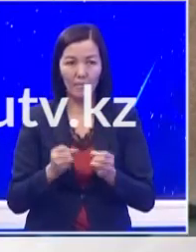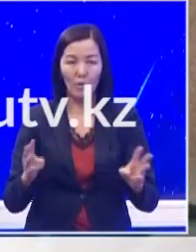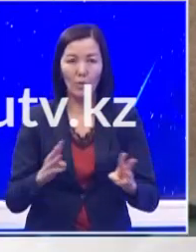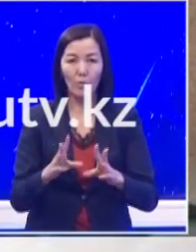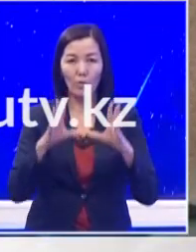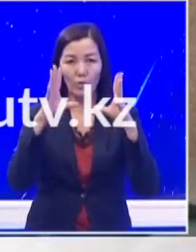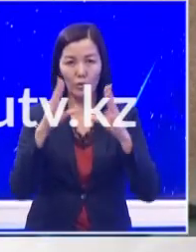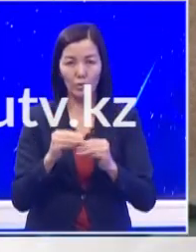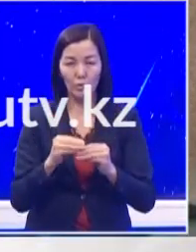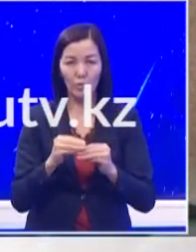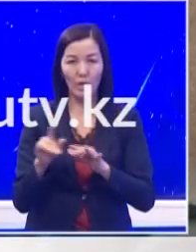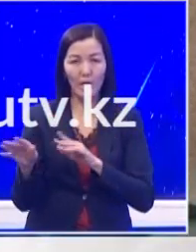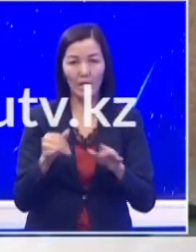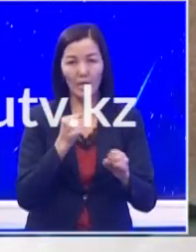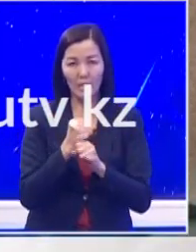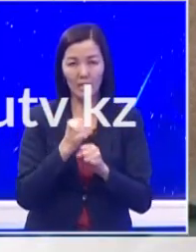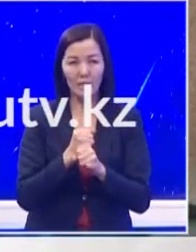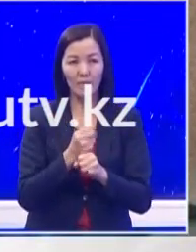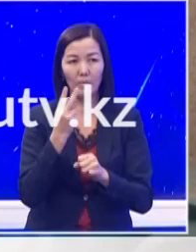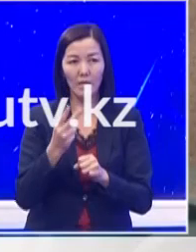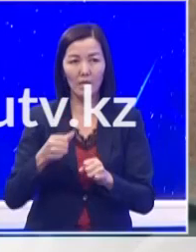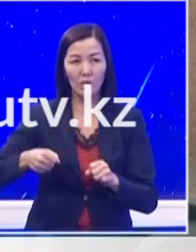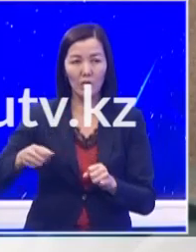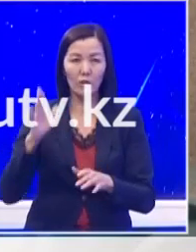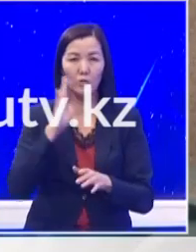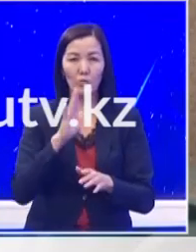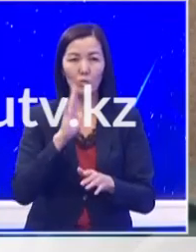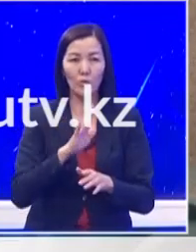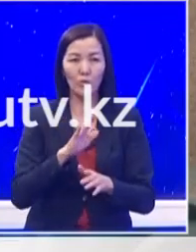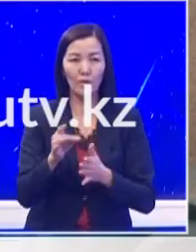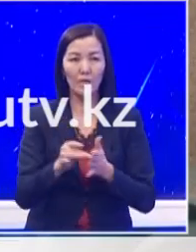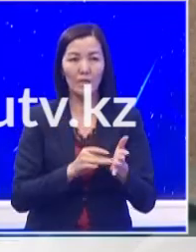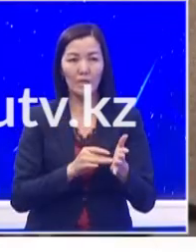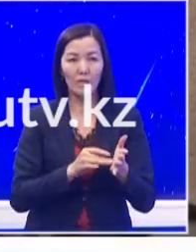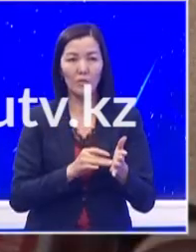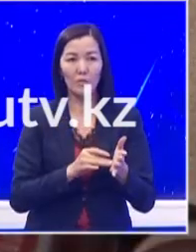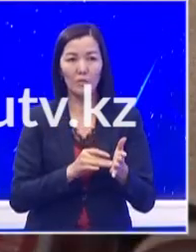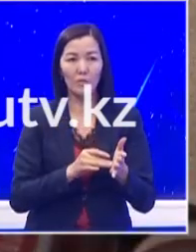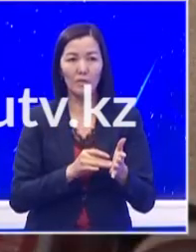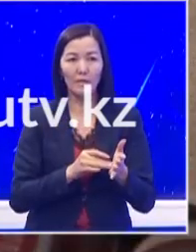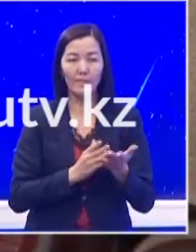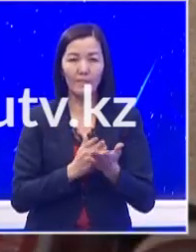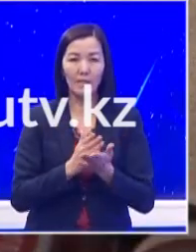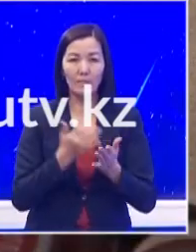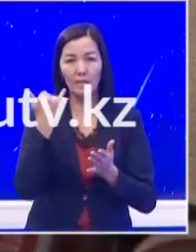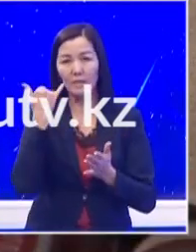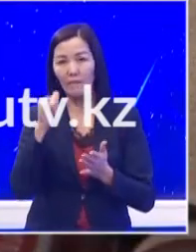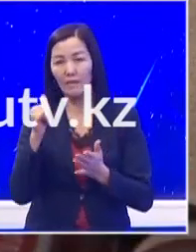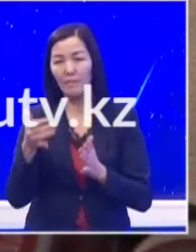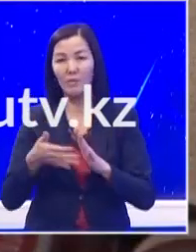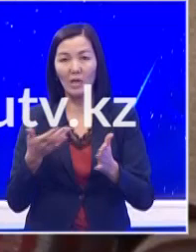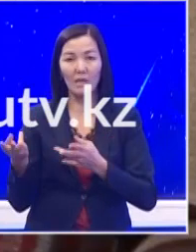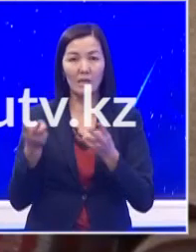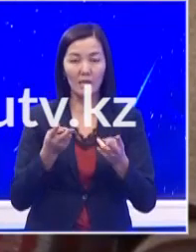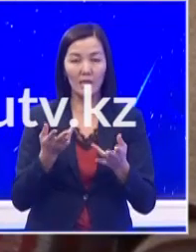сөндіруге әйеліме екі шелекті алып су толтыр дедім де деревье жаңағы қызметкерлер шақырсын жүзге звонап